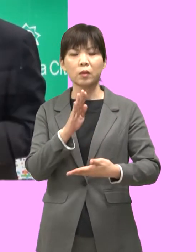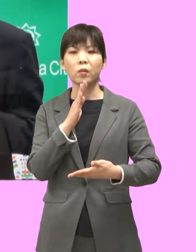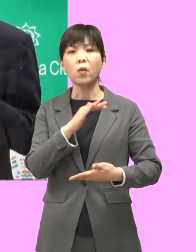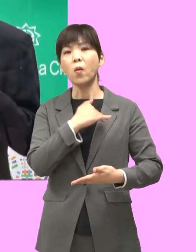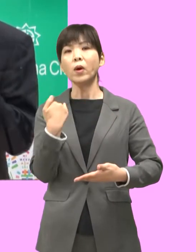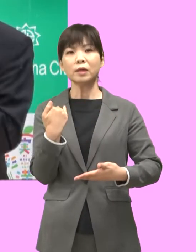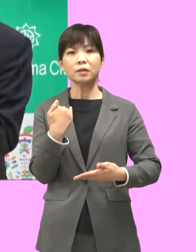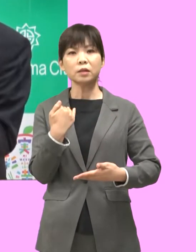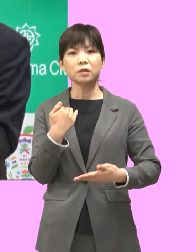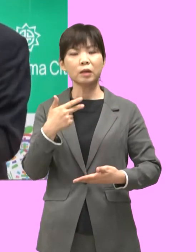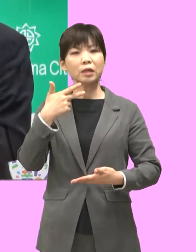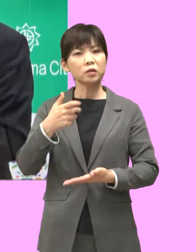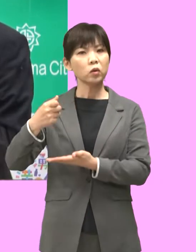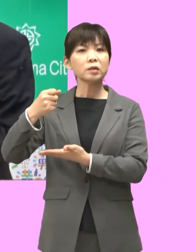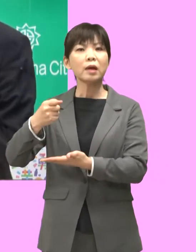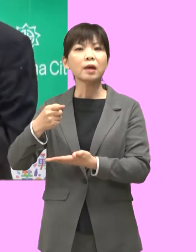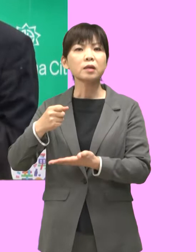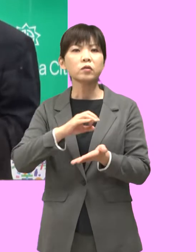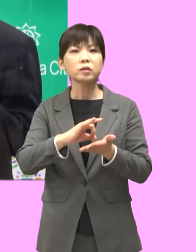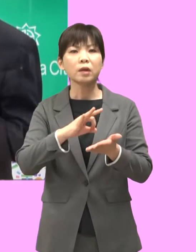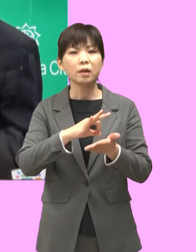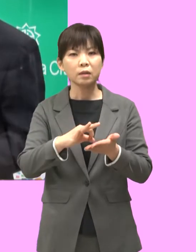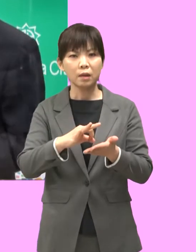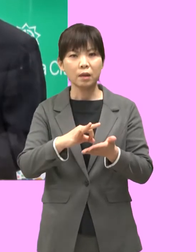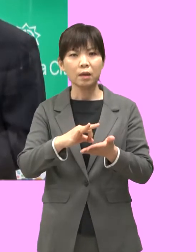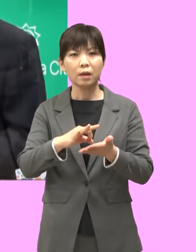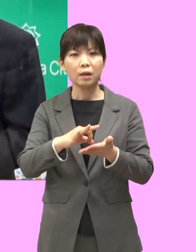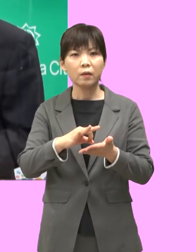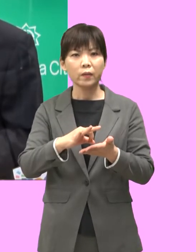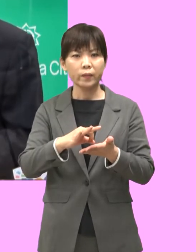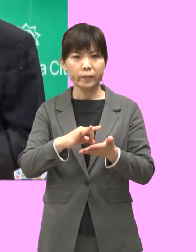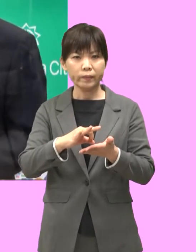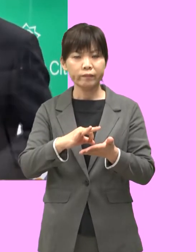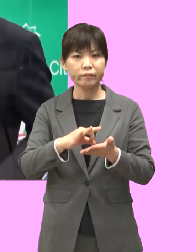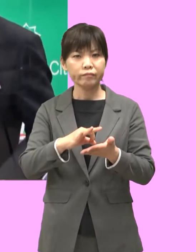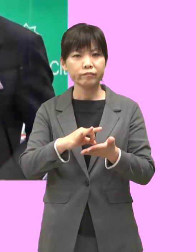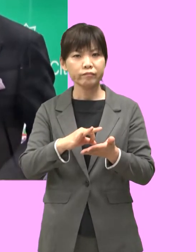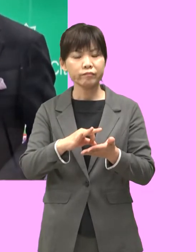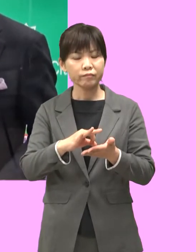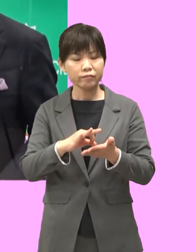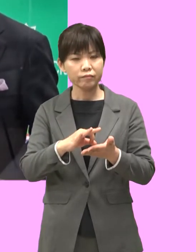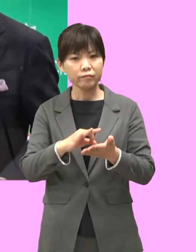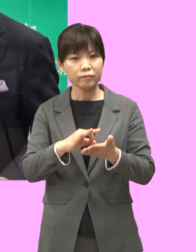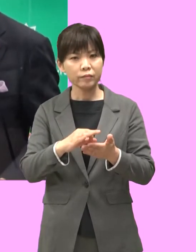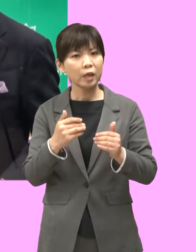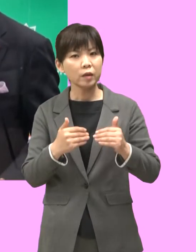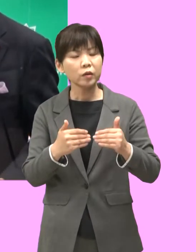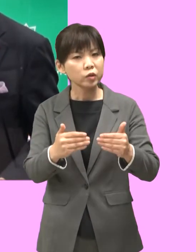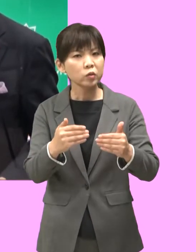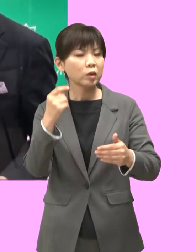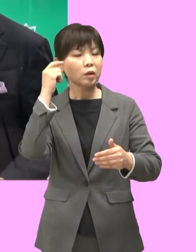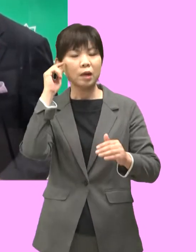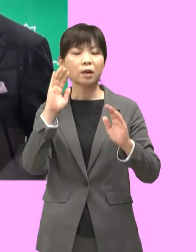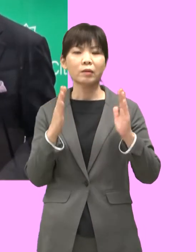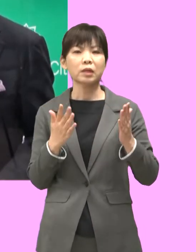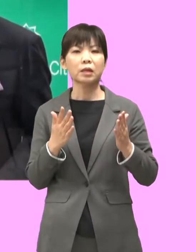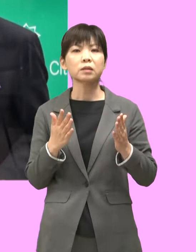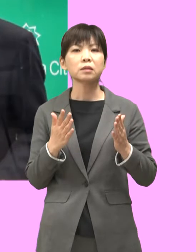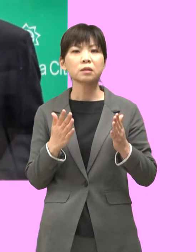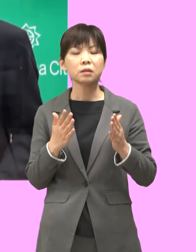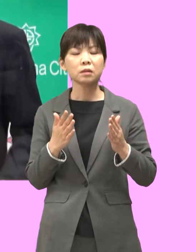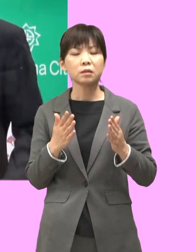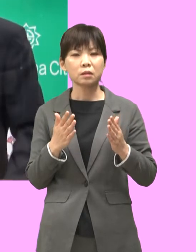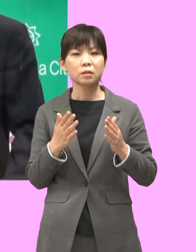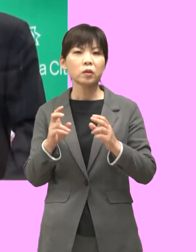を使ってこうしたものを利活用する仕組みを作っていくというのは今のところ考えておりませんので、ぜ